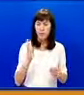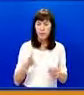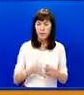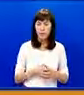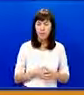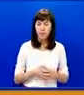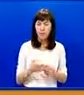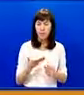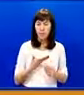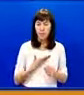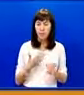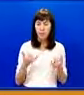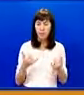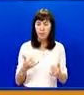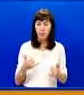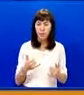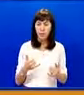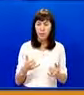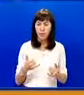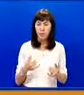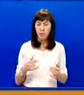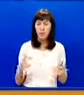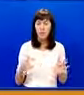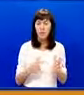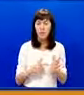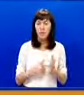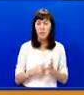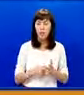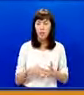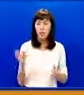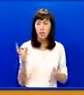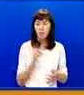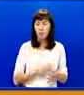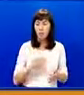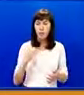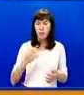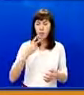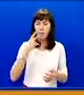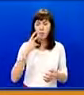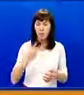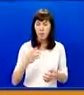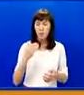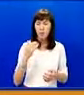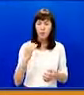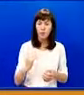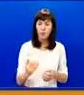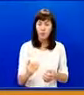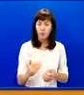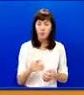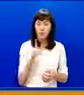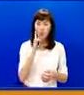Сондықтан біздің қазіргі ұйымдастырған мақсатымыз тұтынушы өзі көріп, өзінің